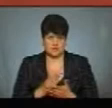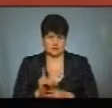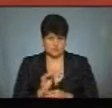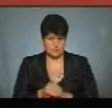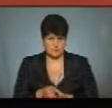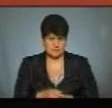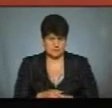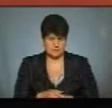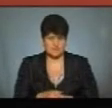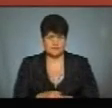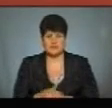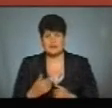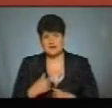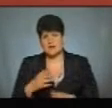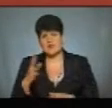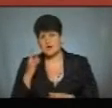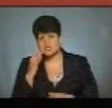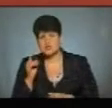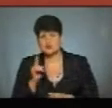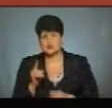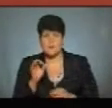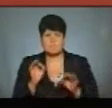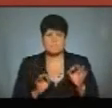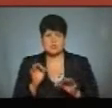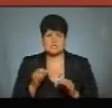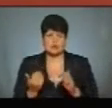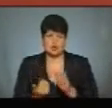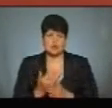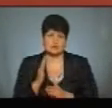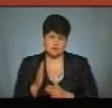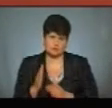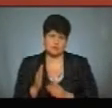маєте додати? Ну, я, власне, ну, я вважаю, що все ж таки процент